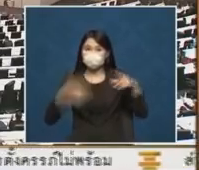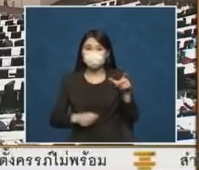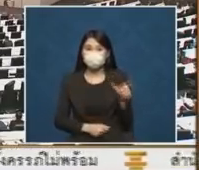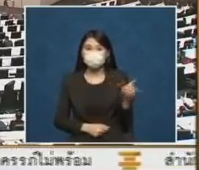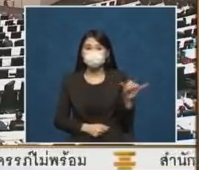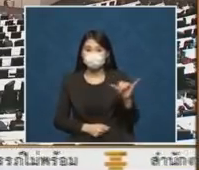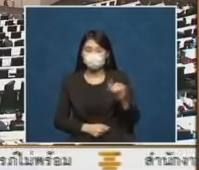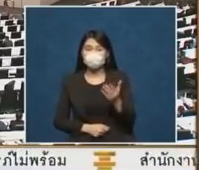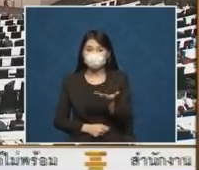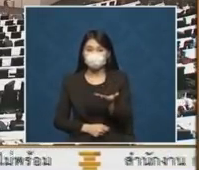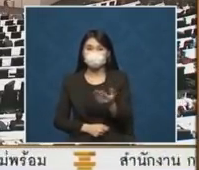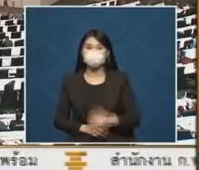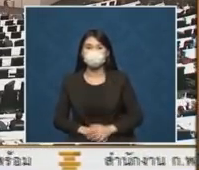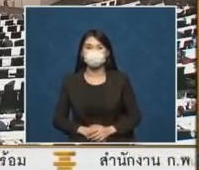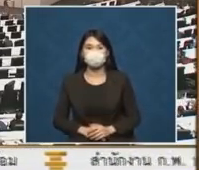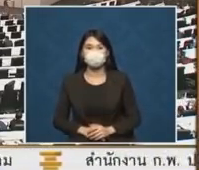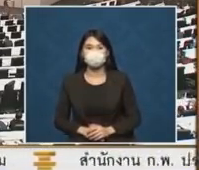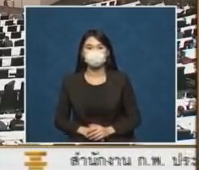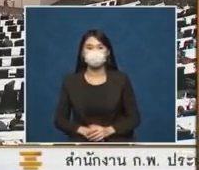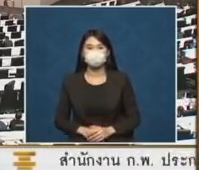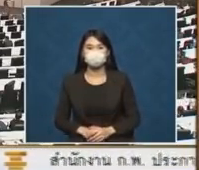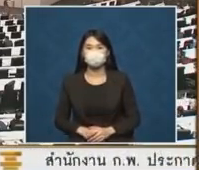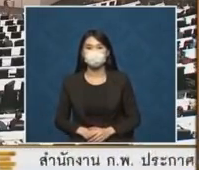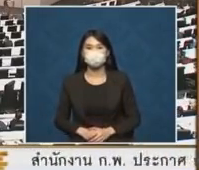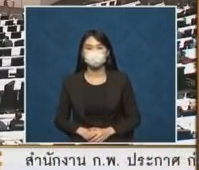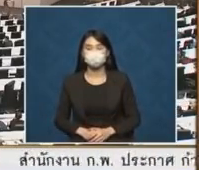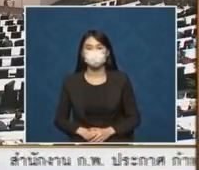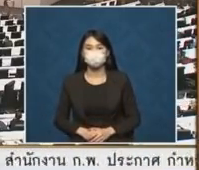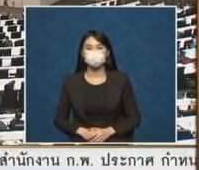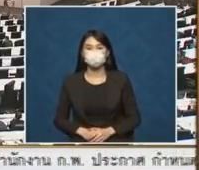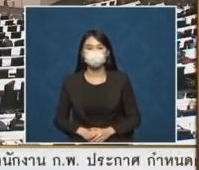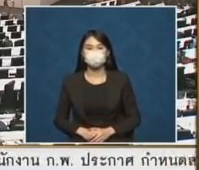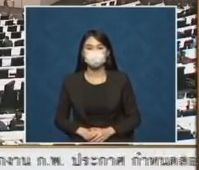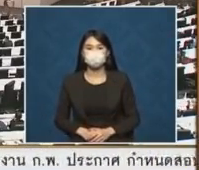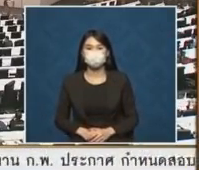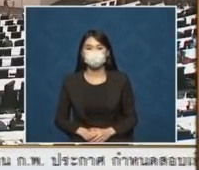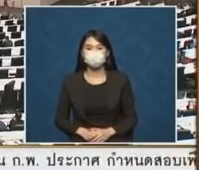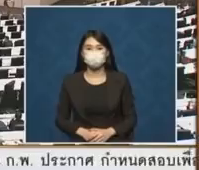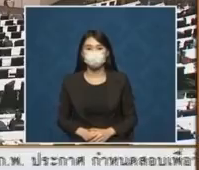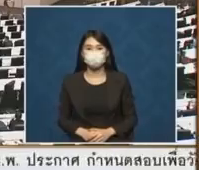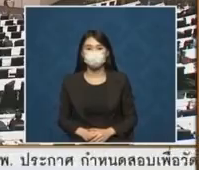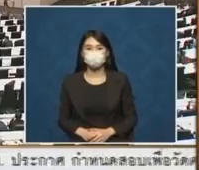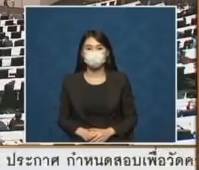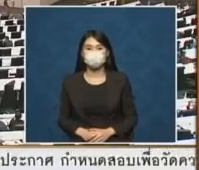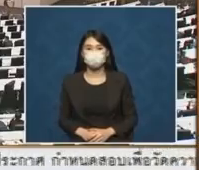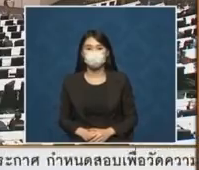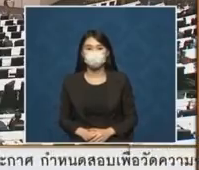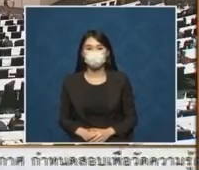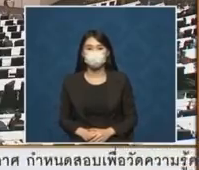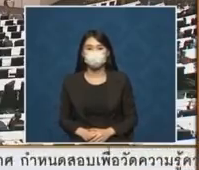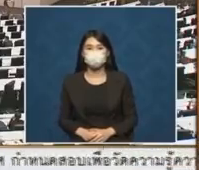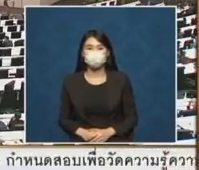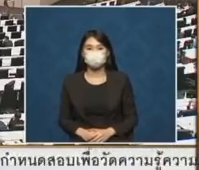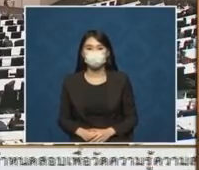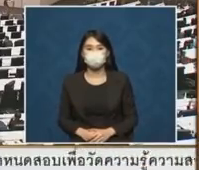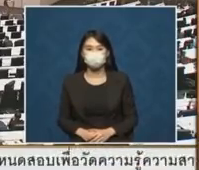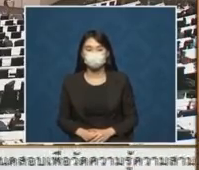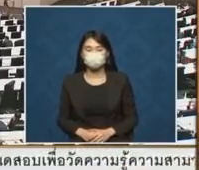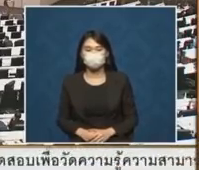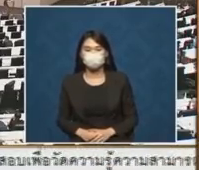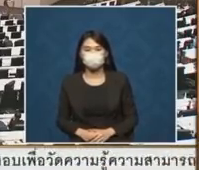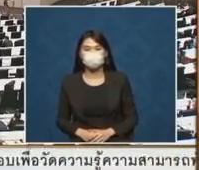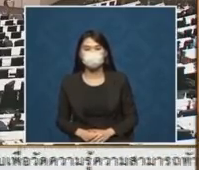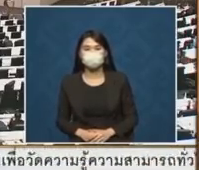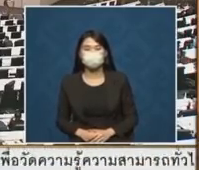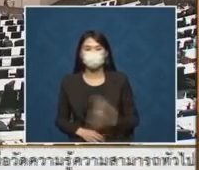ฐบาลสุภชัยโพสุตอบกลับว่าในข้อบังคับการประชุมไม่ระบุว่าองค์ประชุมเป็นของฝ่ายไหนดังนั้นถือเป็นความรับผิดชอบร่วมกัน